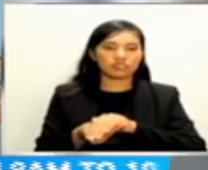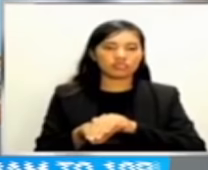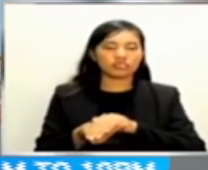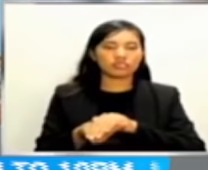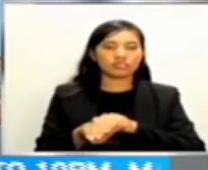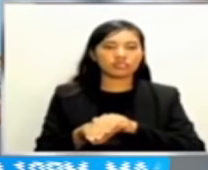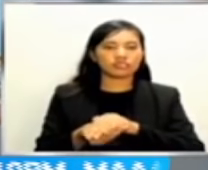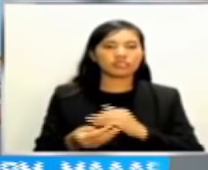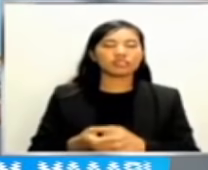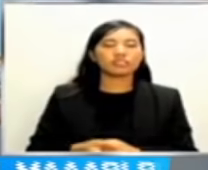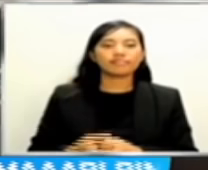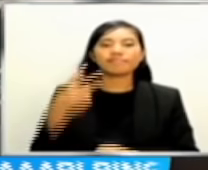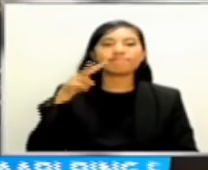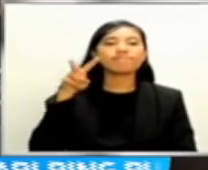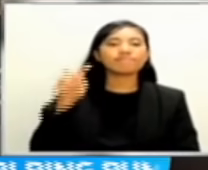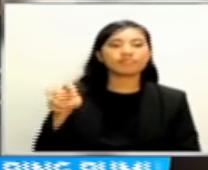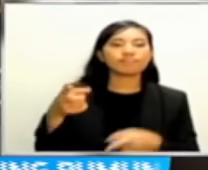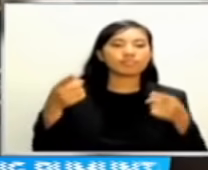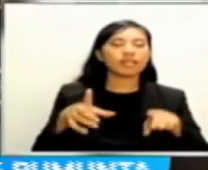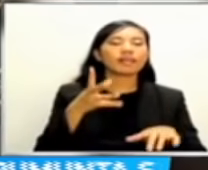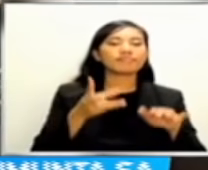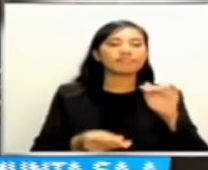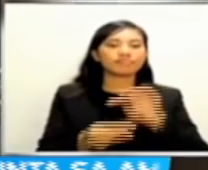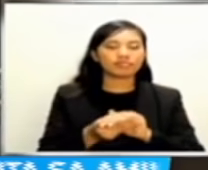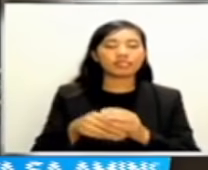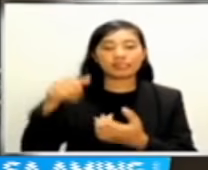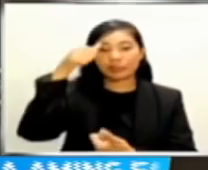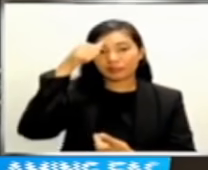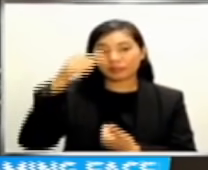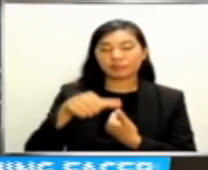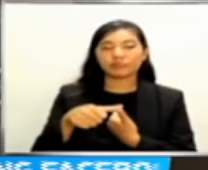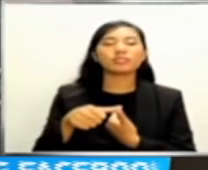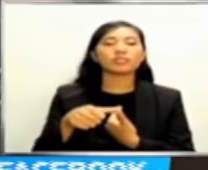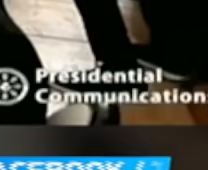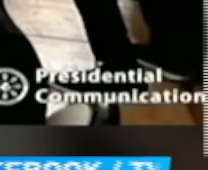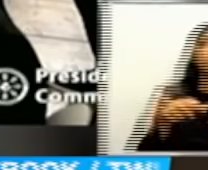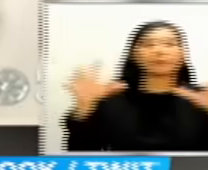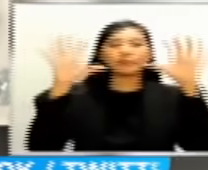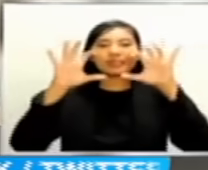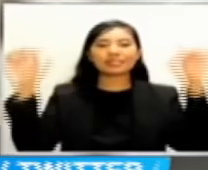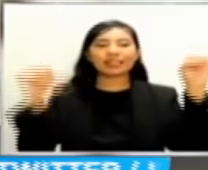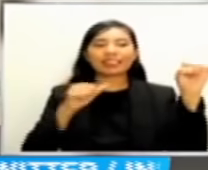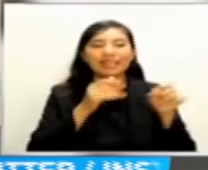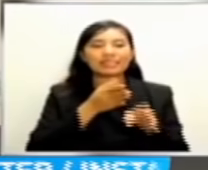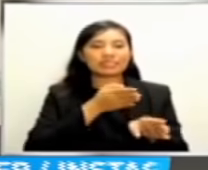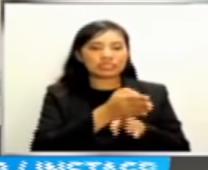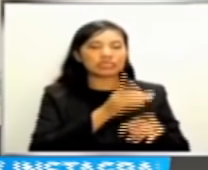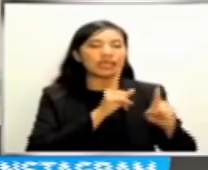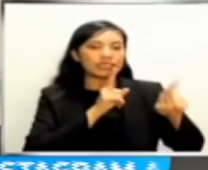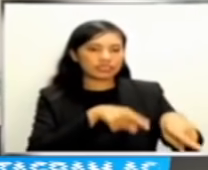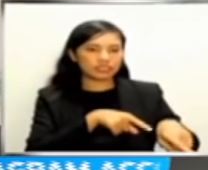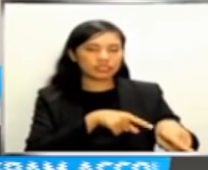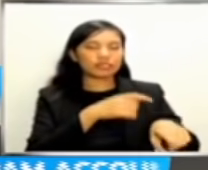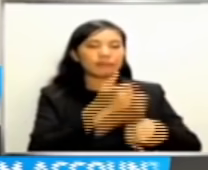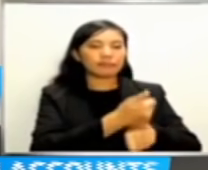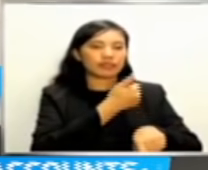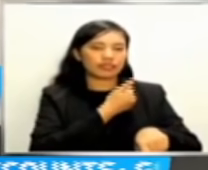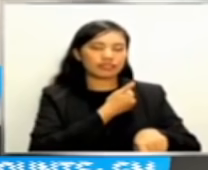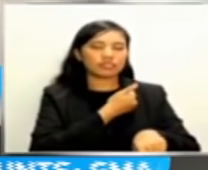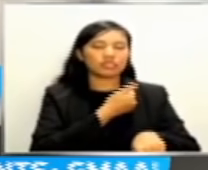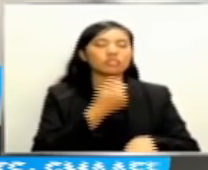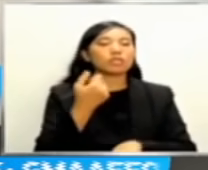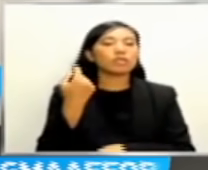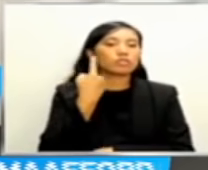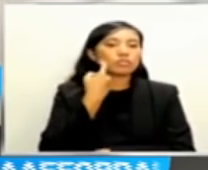kanilang pangungurakot. Matatanda ang hindi direktang sinagot ng Pangulo ang mga akusasyon ni Trillanes sa kanyang Talk to the Nation.